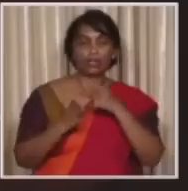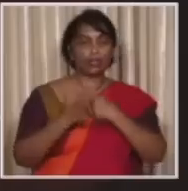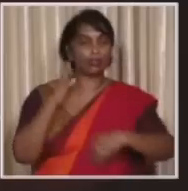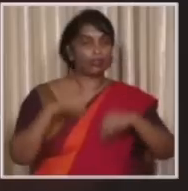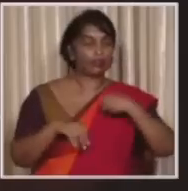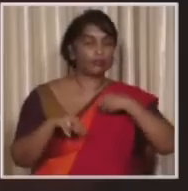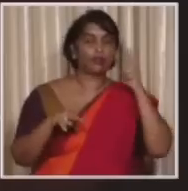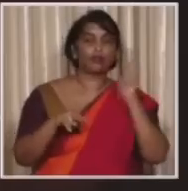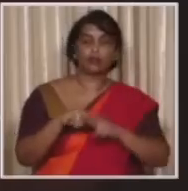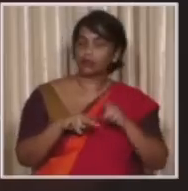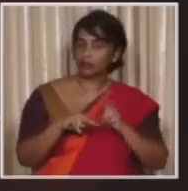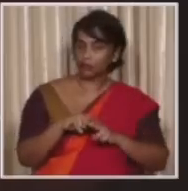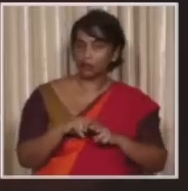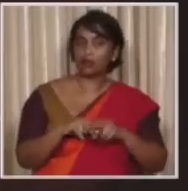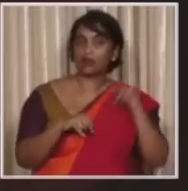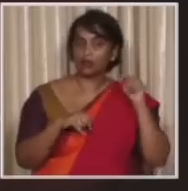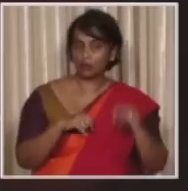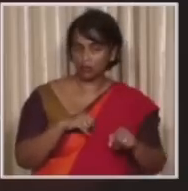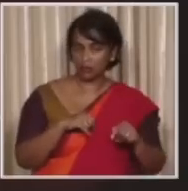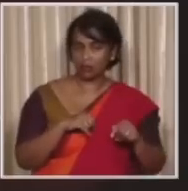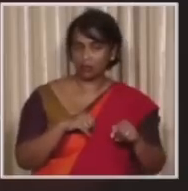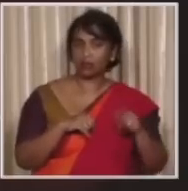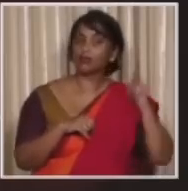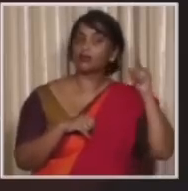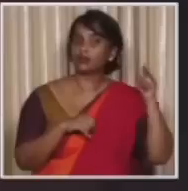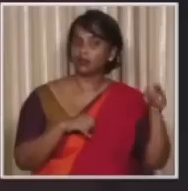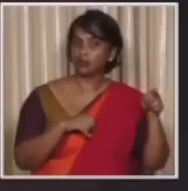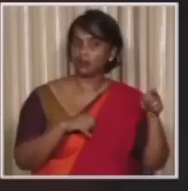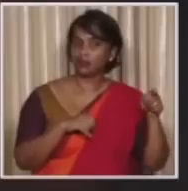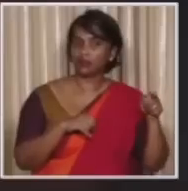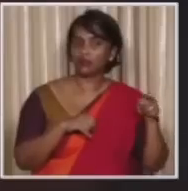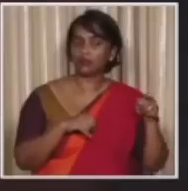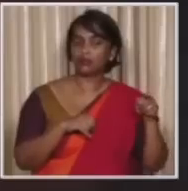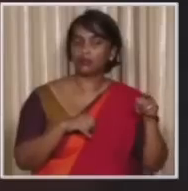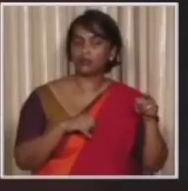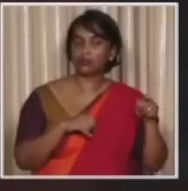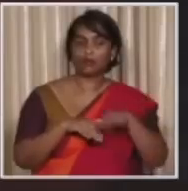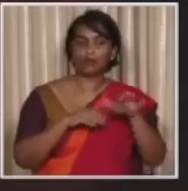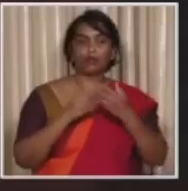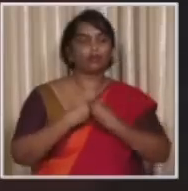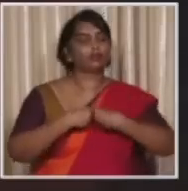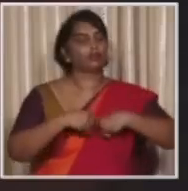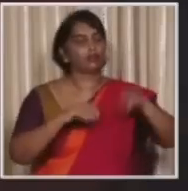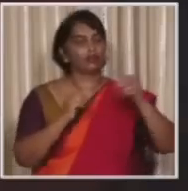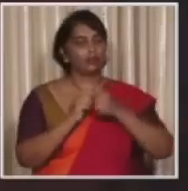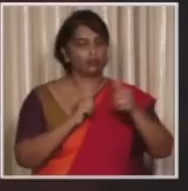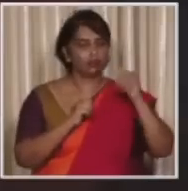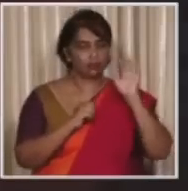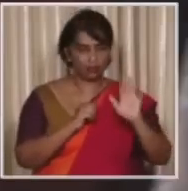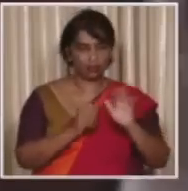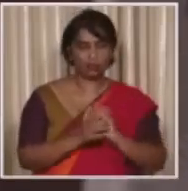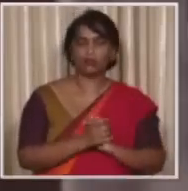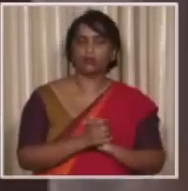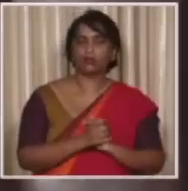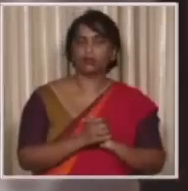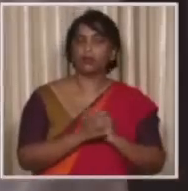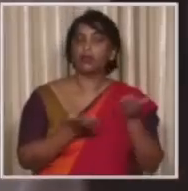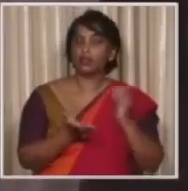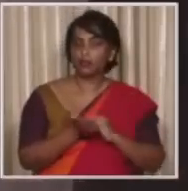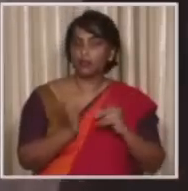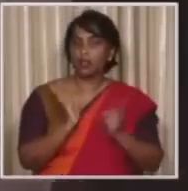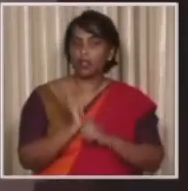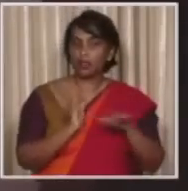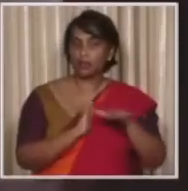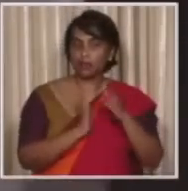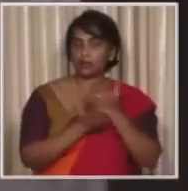දේශපාලන බලපෑම් මත අද ඒ අයට බන්සජයාගේ ඉඩම නිදහස් කරන්නට කටයුතු කරමින් ඉන්නවා. තවත් ලග්ගල